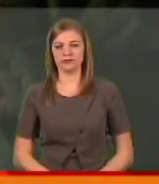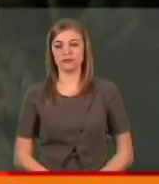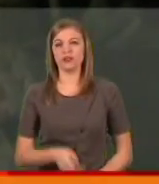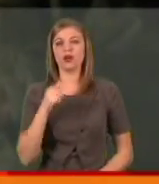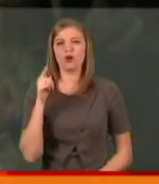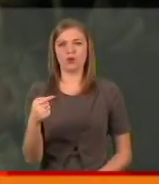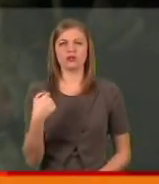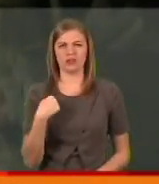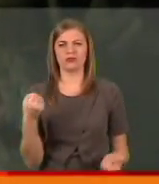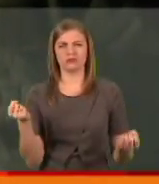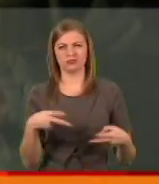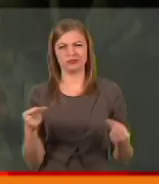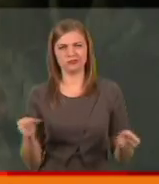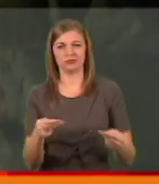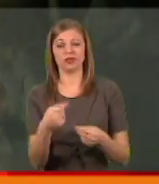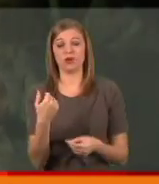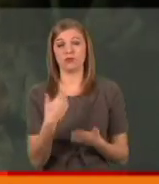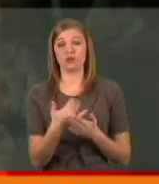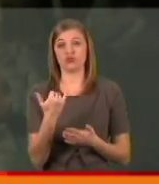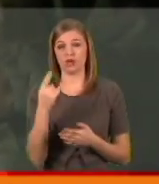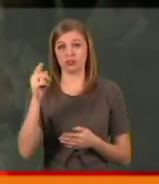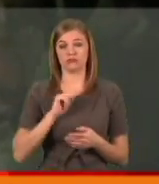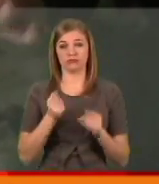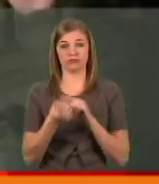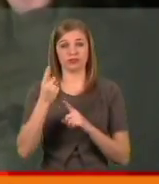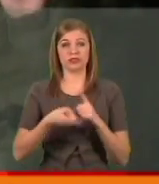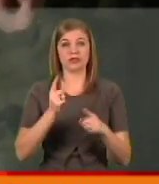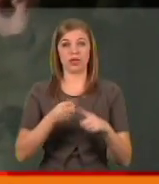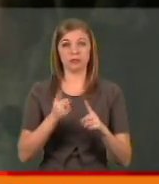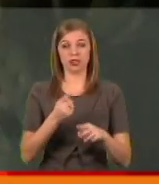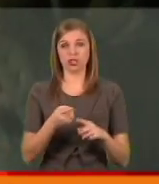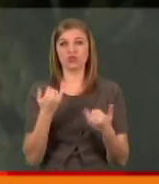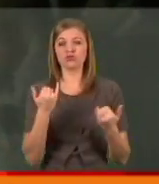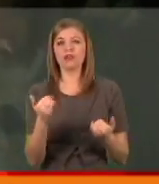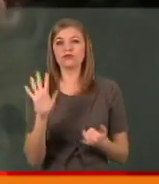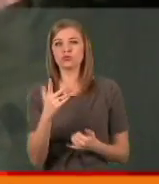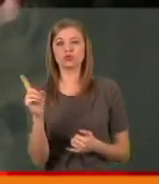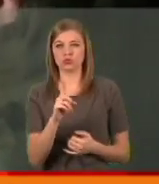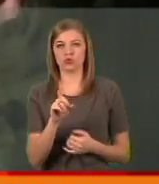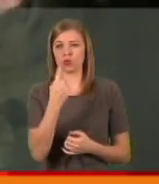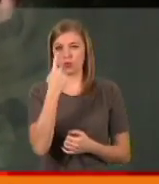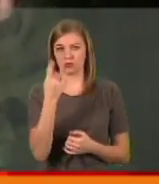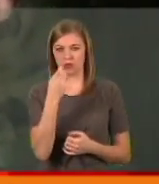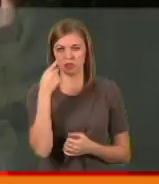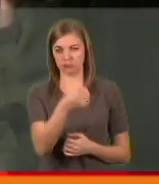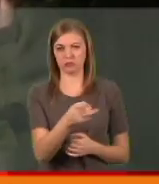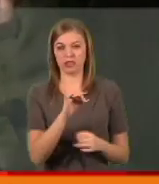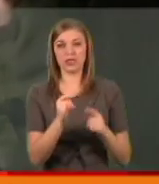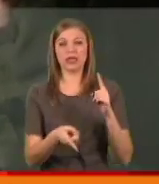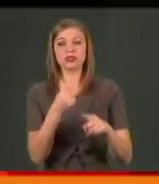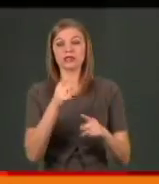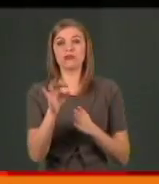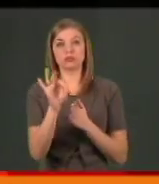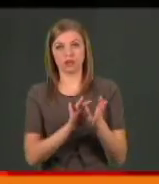Они нас провоцируют. И дело в том, что сейчас заявились снайперы. Сейчас, не дай бог, что-нибудь, даже один раз стрельнешь, и снайпер